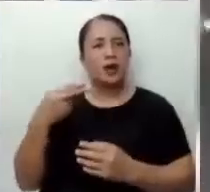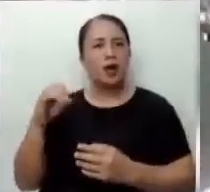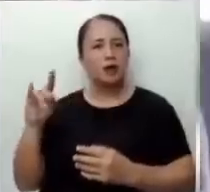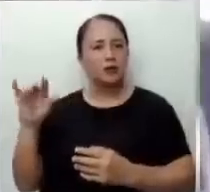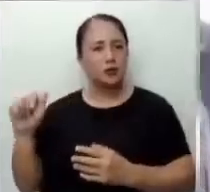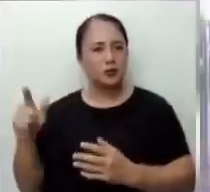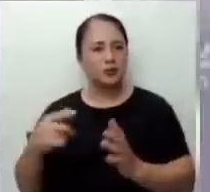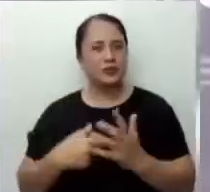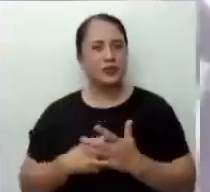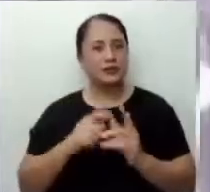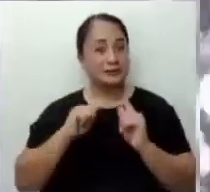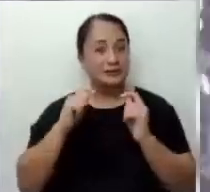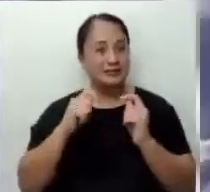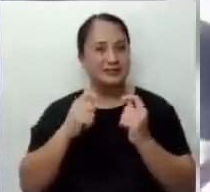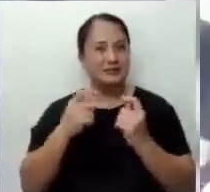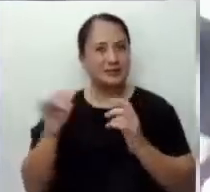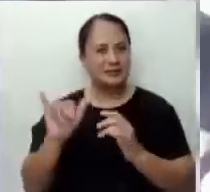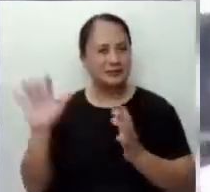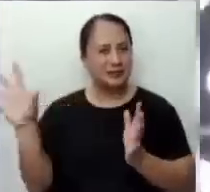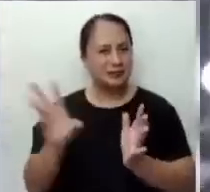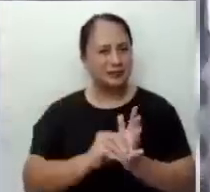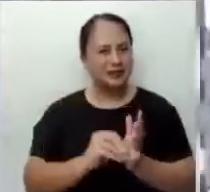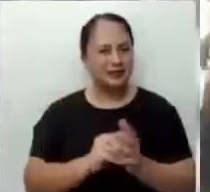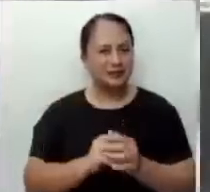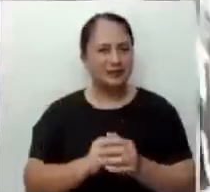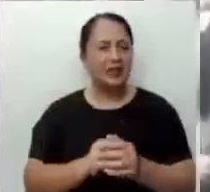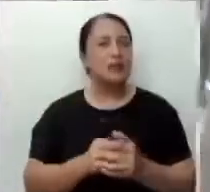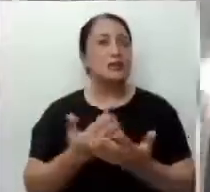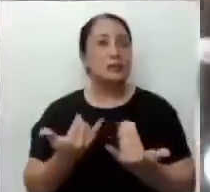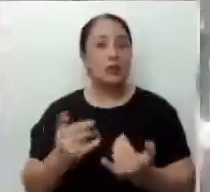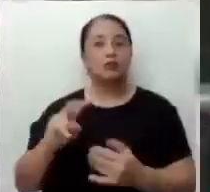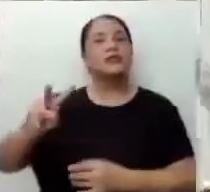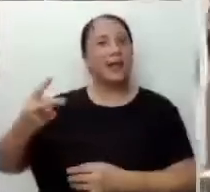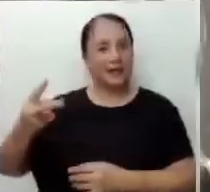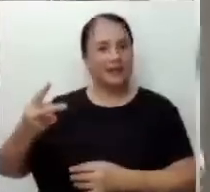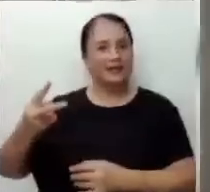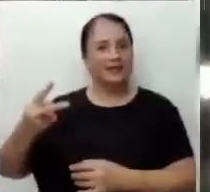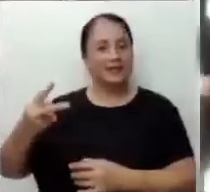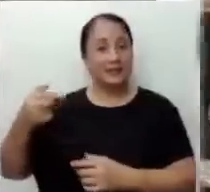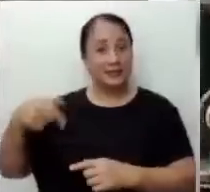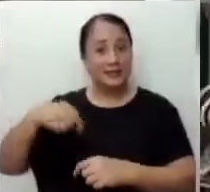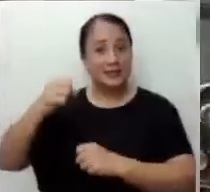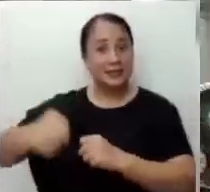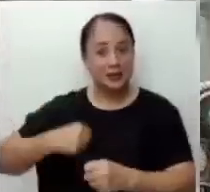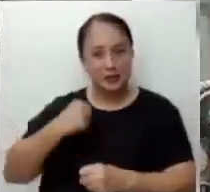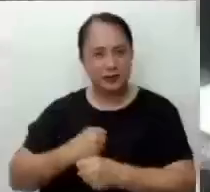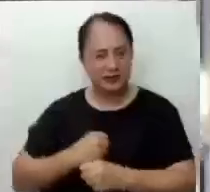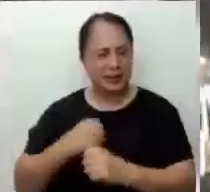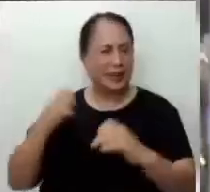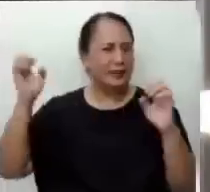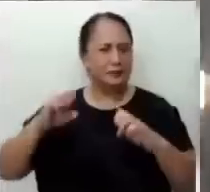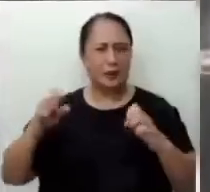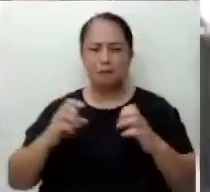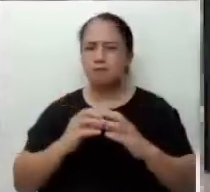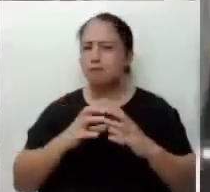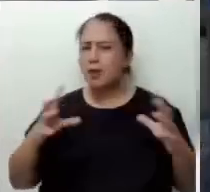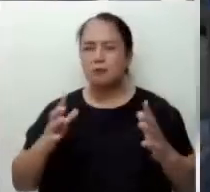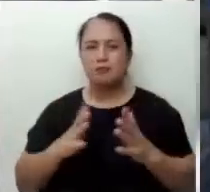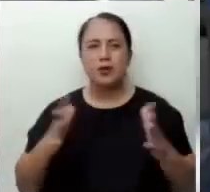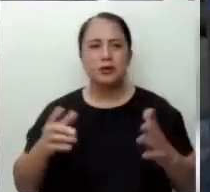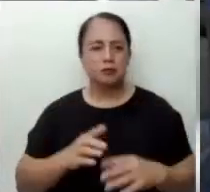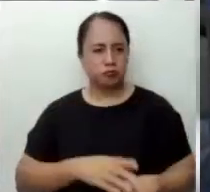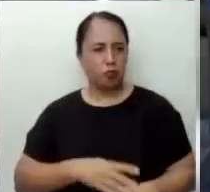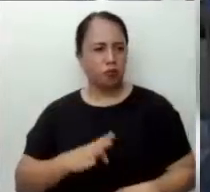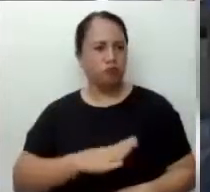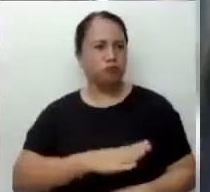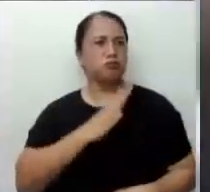trending din. Kaya naman, sa ikalawang GMA Gala this year, expect bigger and bolder pasabog mula sa